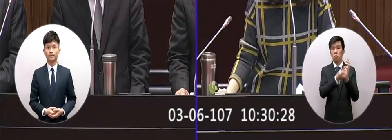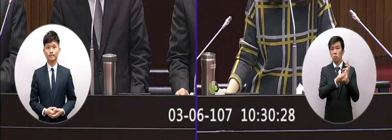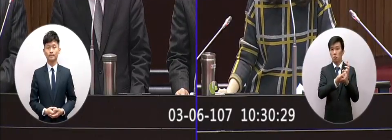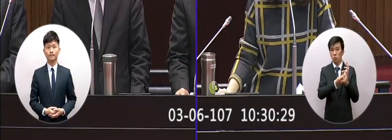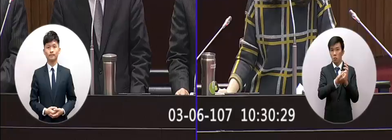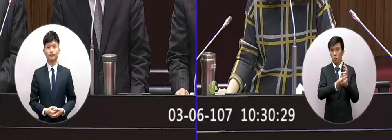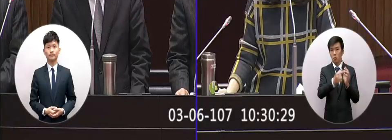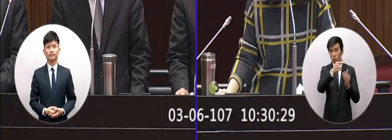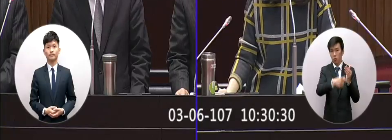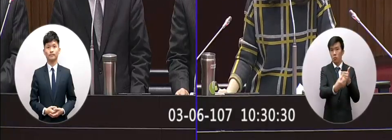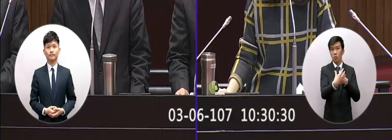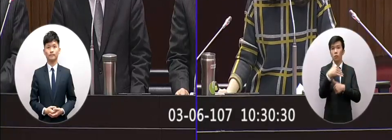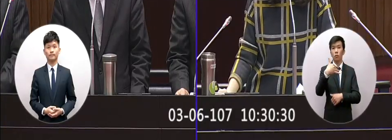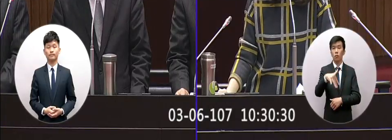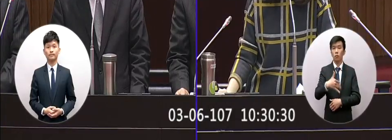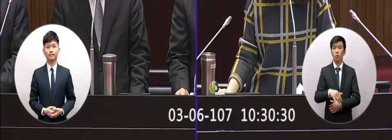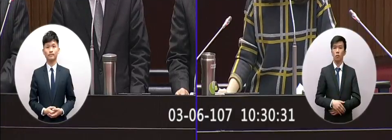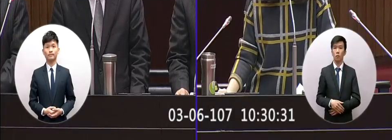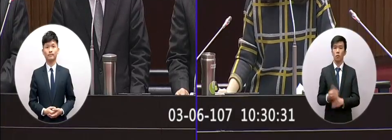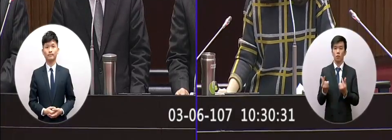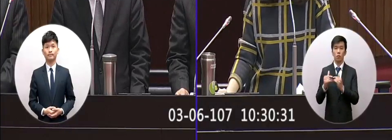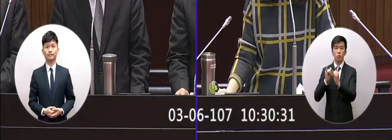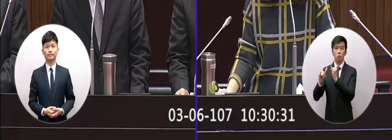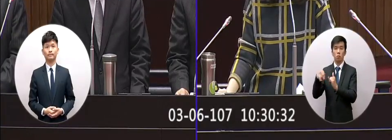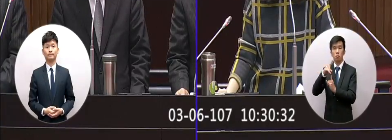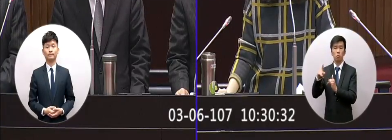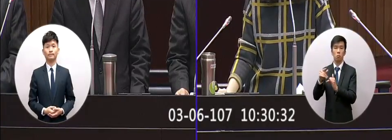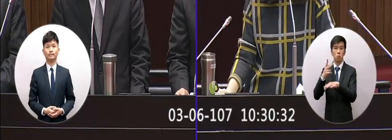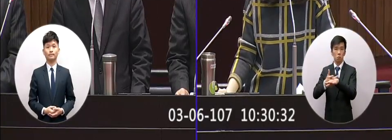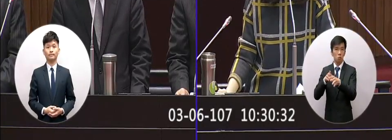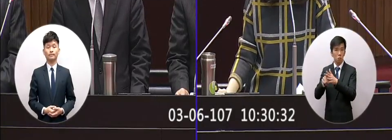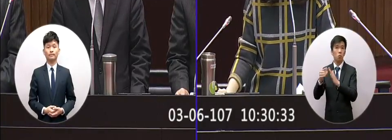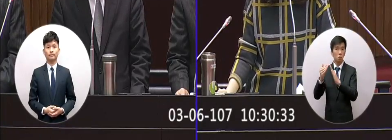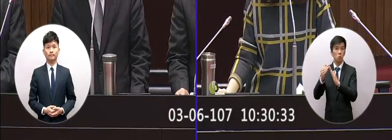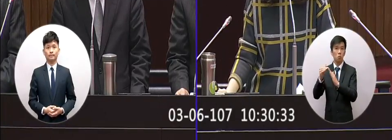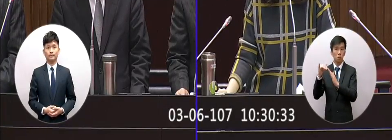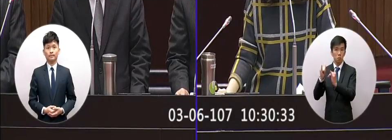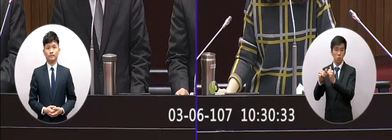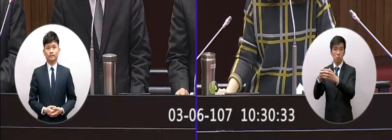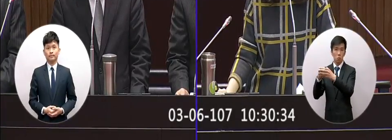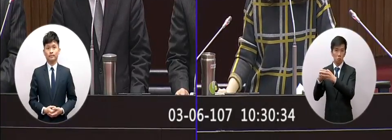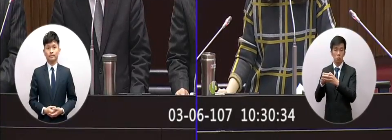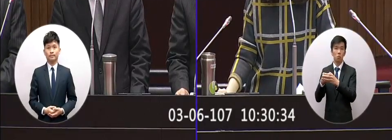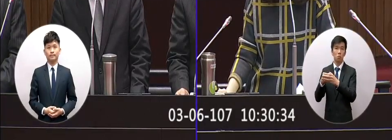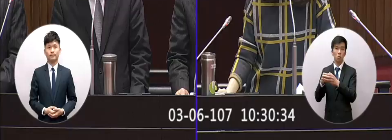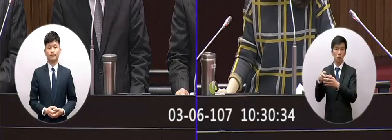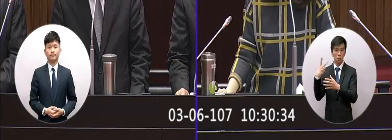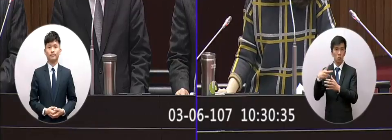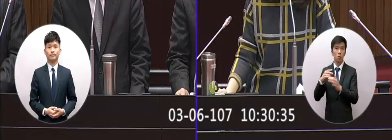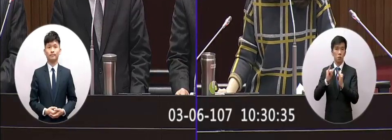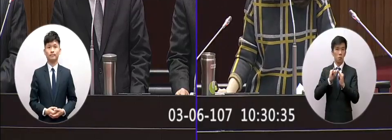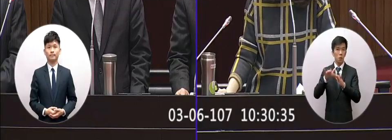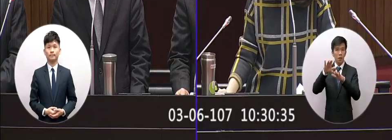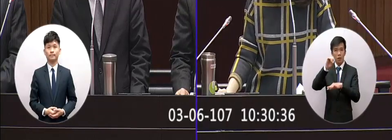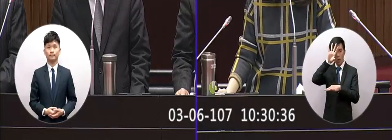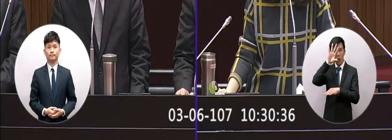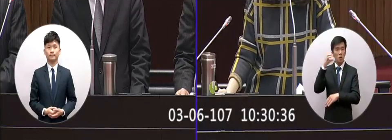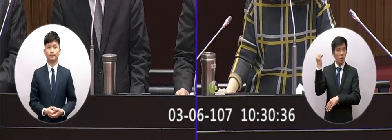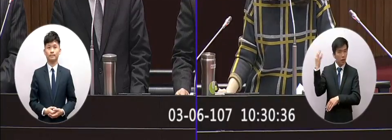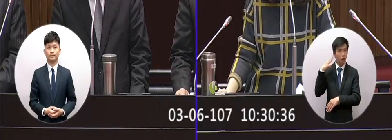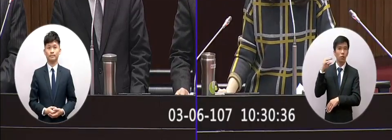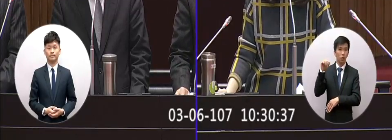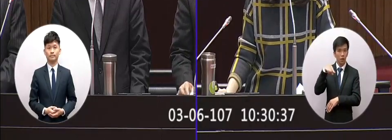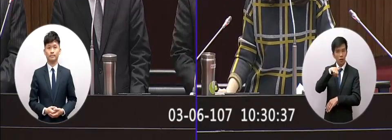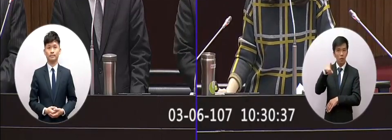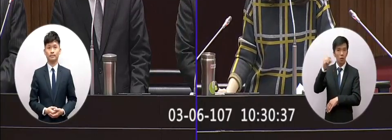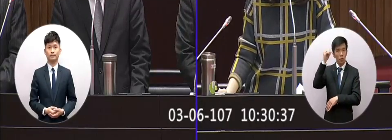想社会上面不管是专家学者民间团体或甚至是我们一些民进党我听说了有一些民进党的智